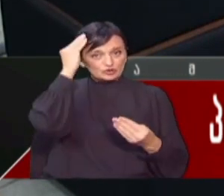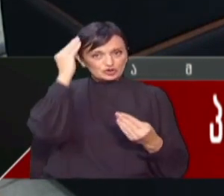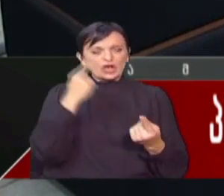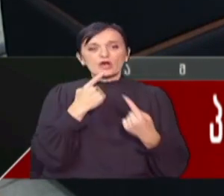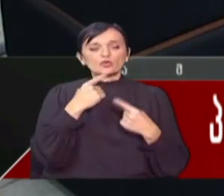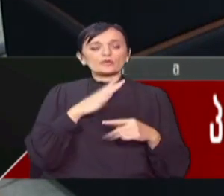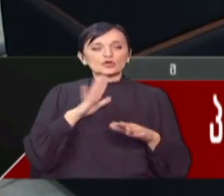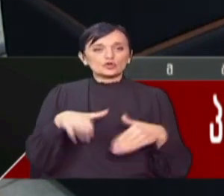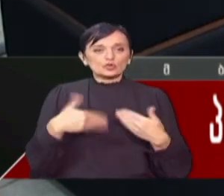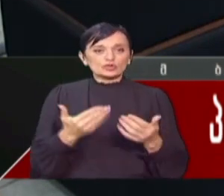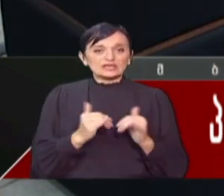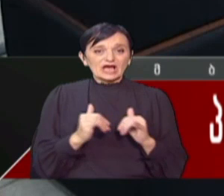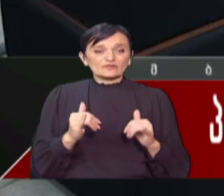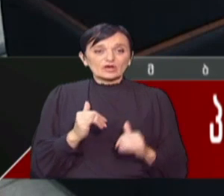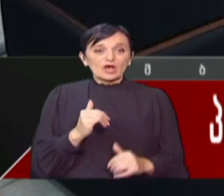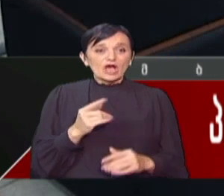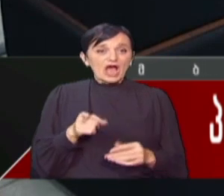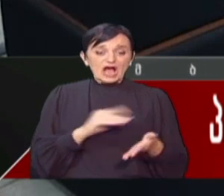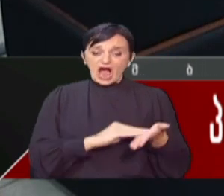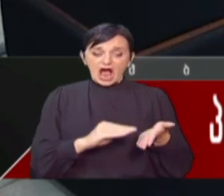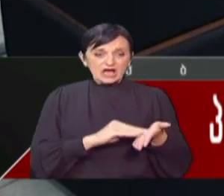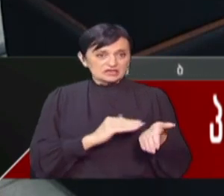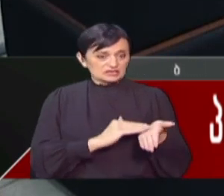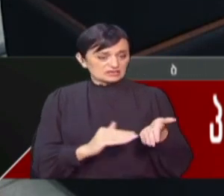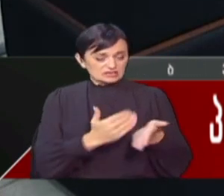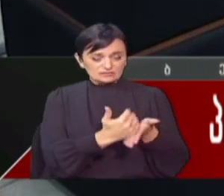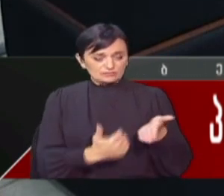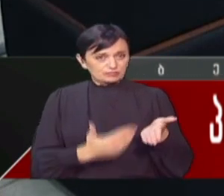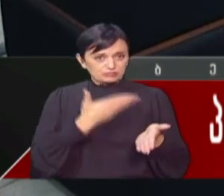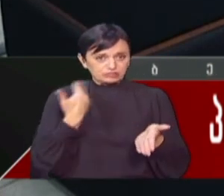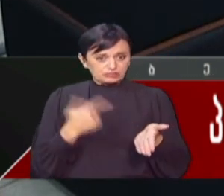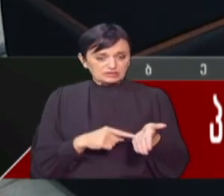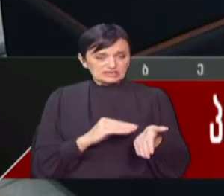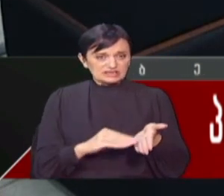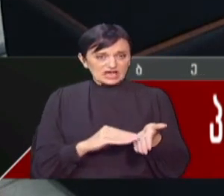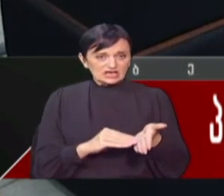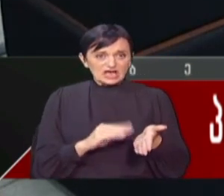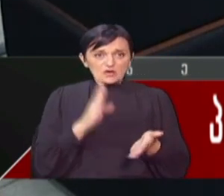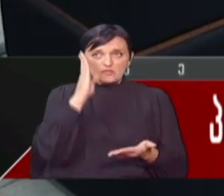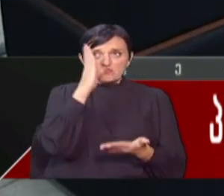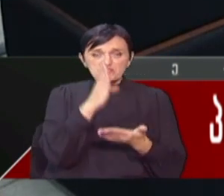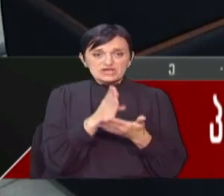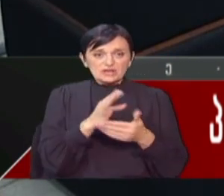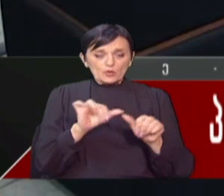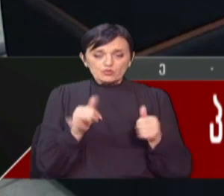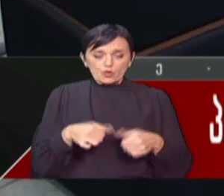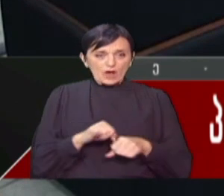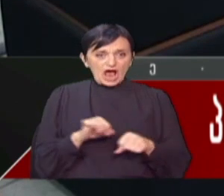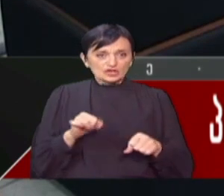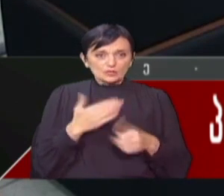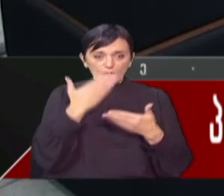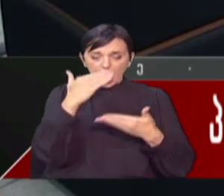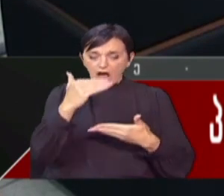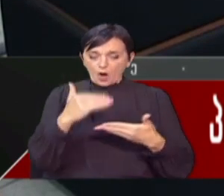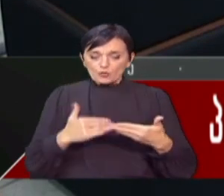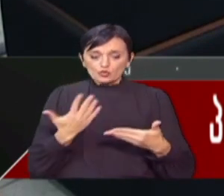შემოთავაზებული, განვითარებული. ერთხელ ეს არც არ წერია. არც წერია და არც არაპირდაპირ რიბი ფორმით არ შეიძლება ამოვიკითხოთ